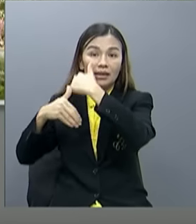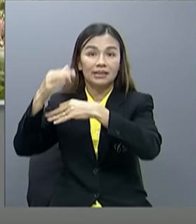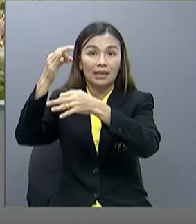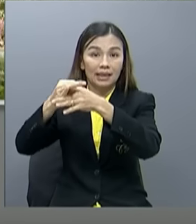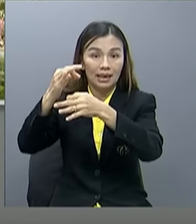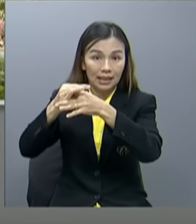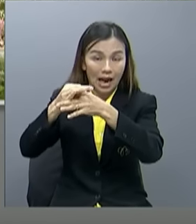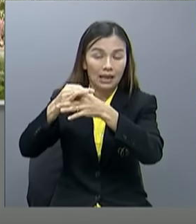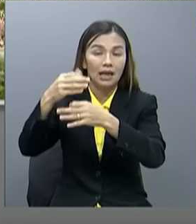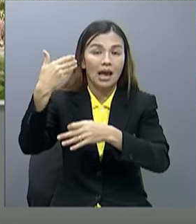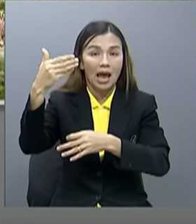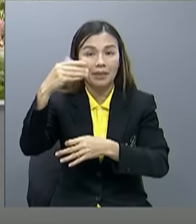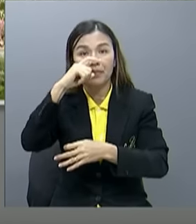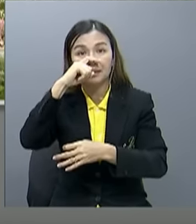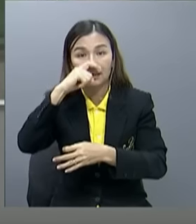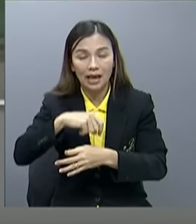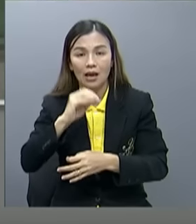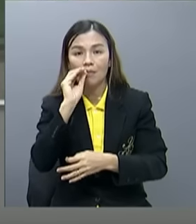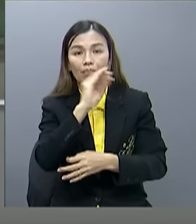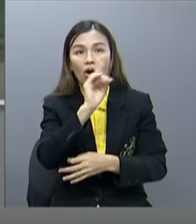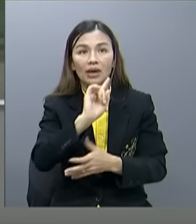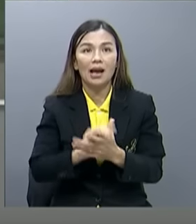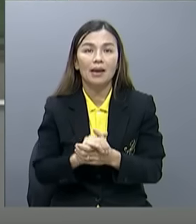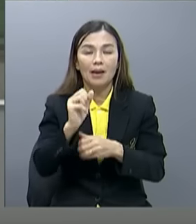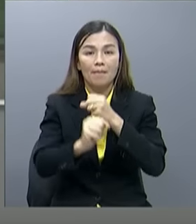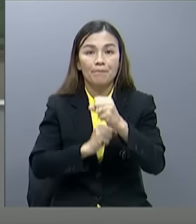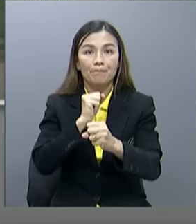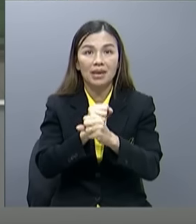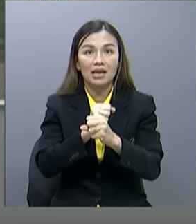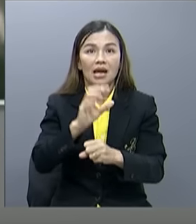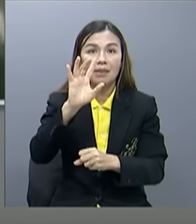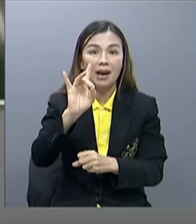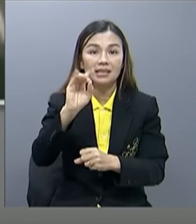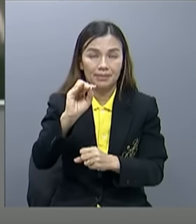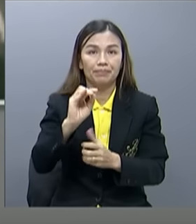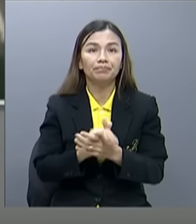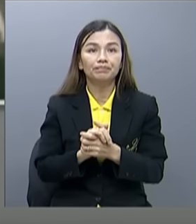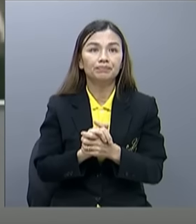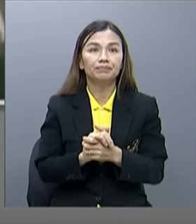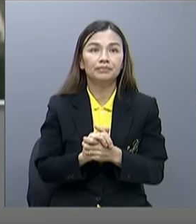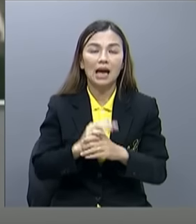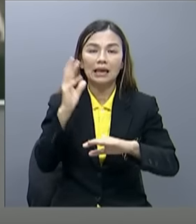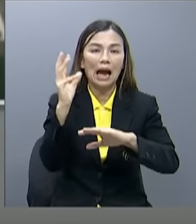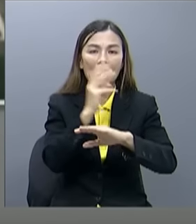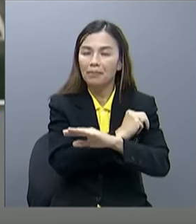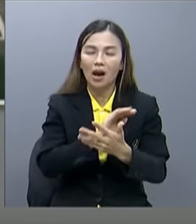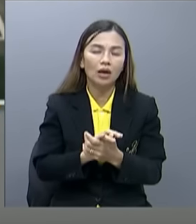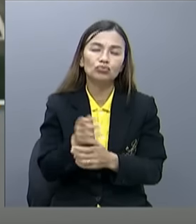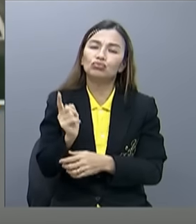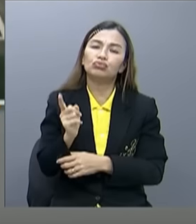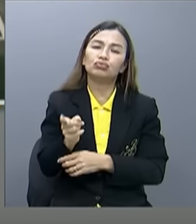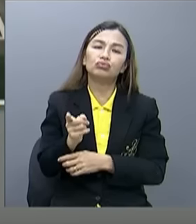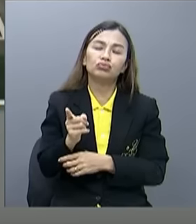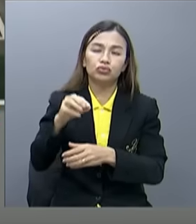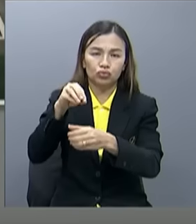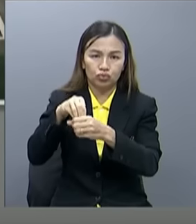างของประเทศไทยท่านยืนยันว่าตลอด80ปีของธนาคารแห่งประเทศไทยการเมืองไม่เคยจางหายไปไหนเลยค่ะ